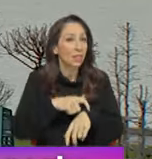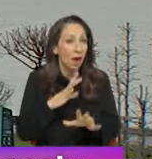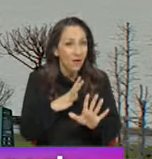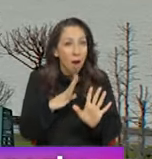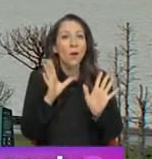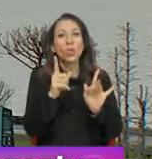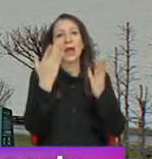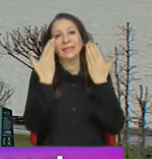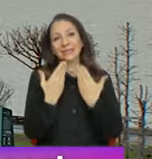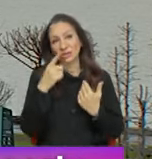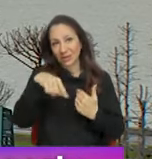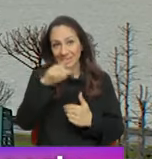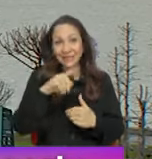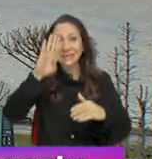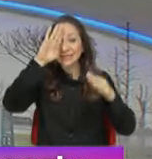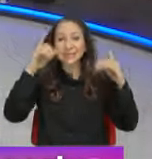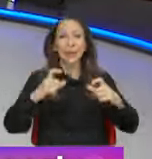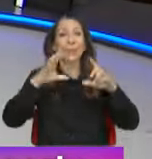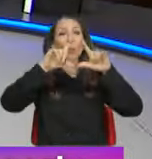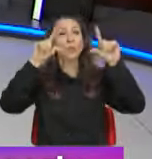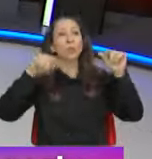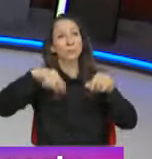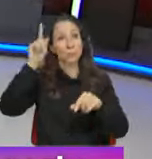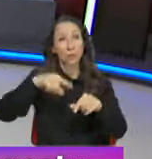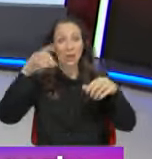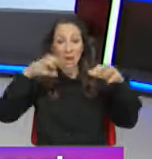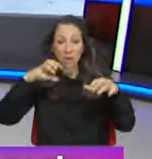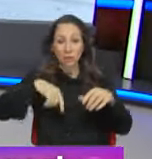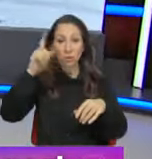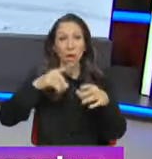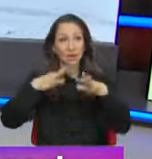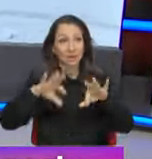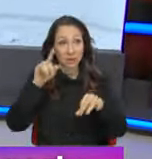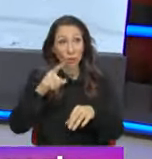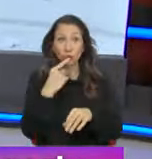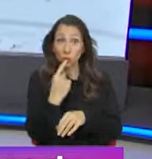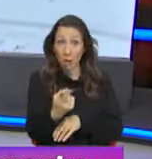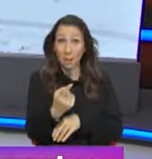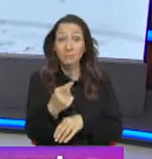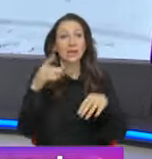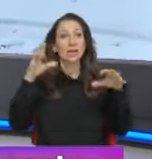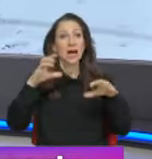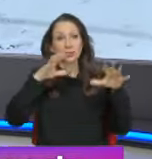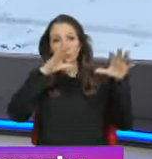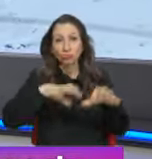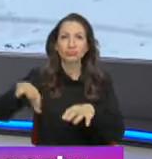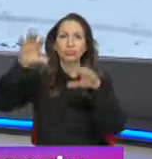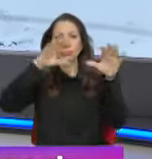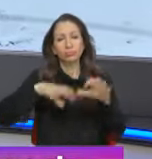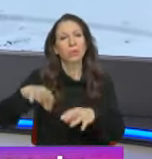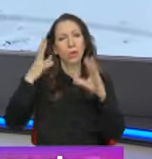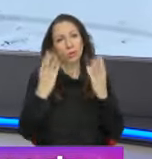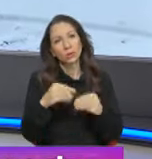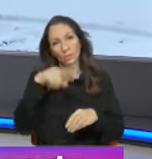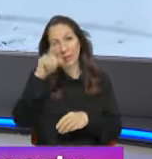Onları da izleyeceksiniz İstanbul bulutlu bir gün yağışlı bir güne hazırlanıyor onu söyleyelim yağış geçişinin olacağı bir